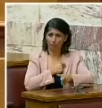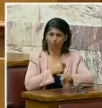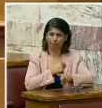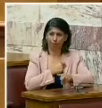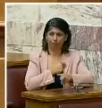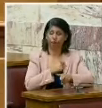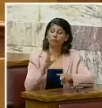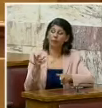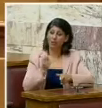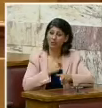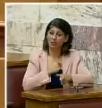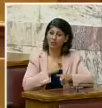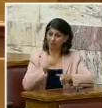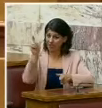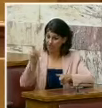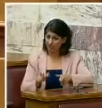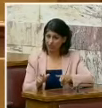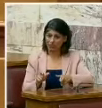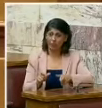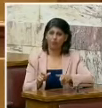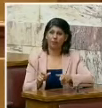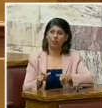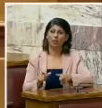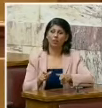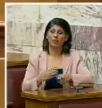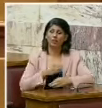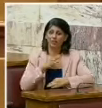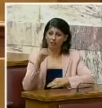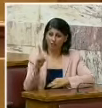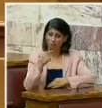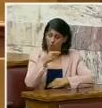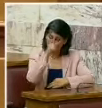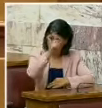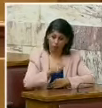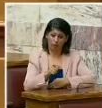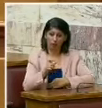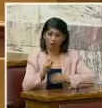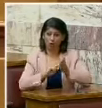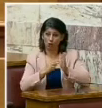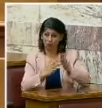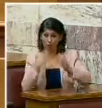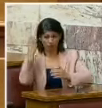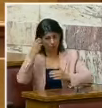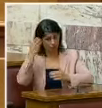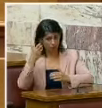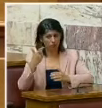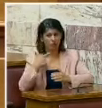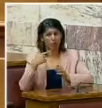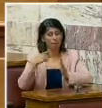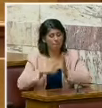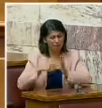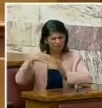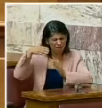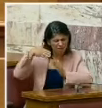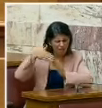Εάν πιστεύετε εσείς οι ίδιοι στη θεωρία του ελαττηρίου, κύριε Δραγασάκη που είστε και οικονομολόγος, θα πρέπει να δεχθείτε ότι όσο πιο βαθιά η ύφεση,